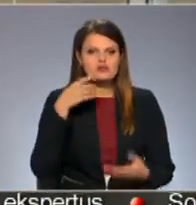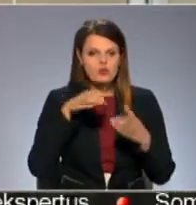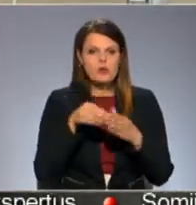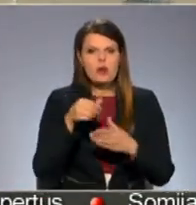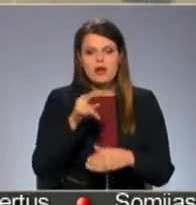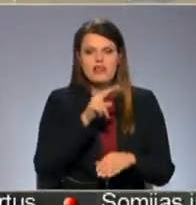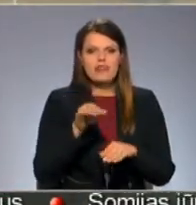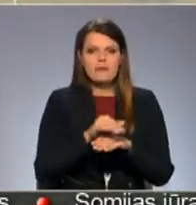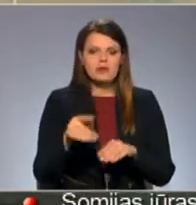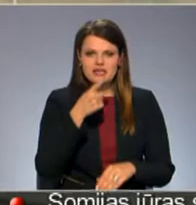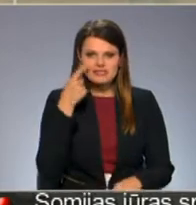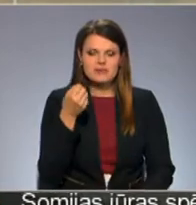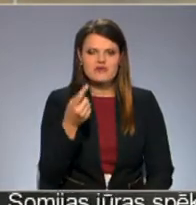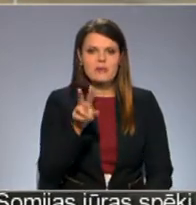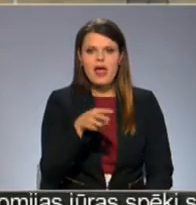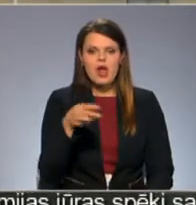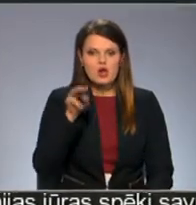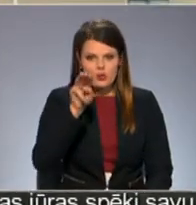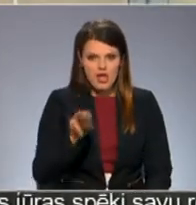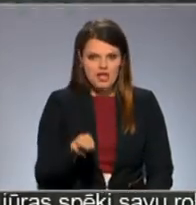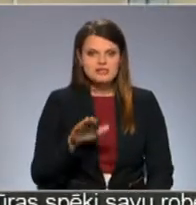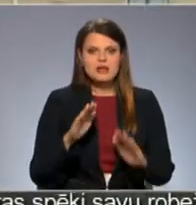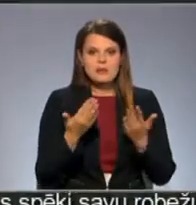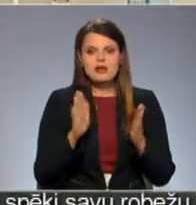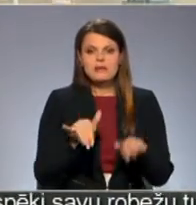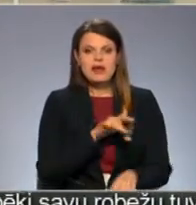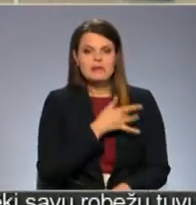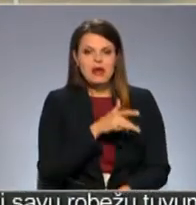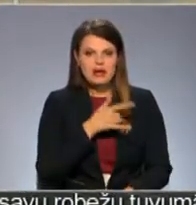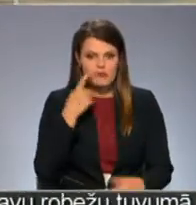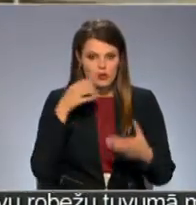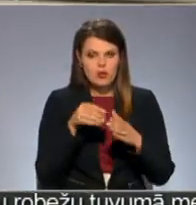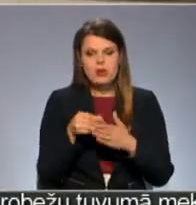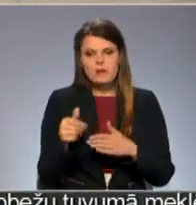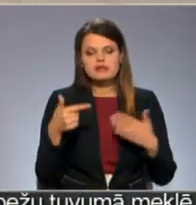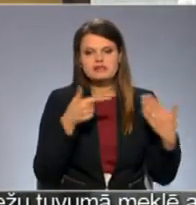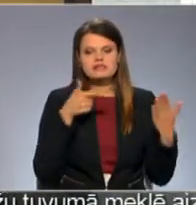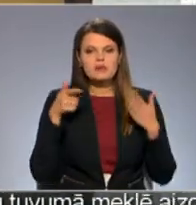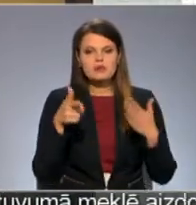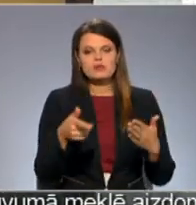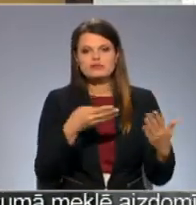maksā nepilnus 111 eiro mēnesī. Savukārt par pakalpojumu domi maksā